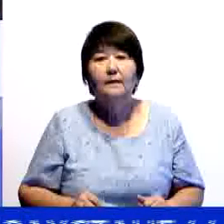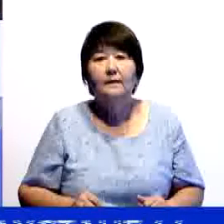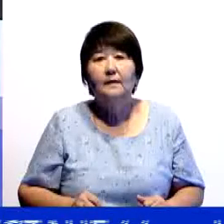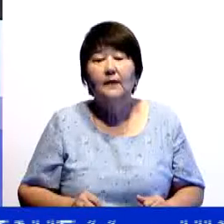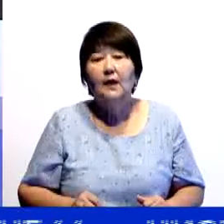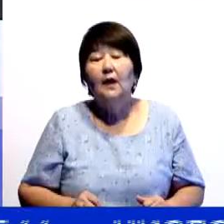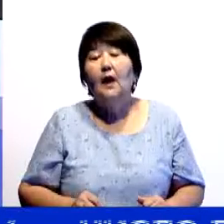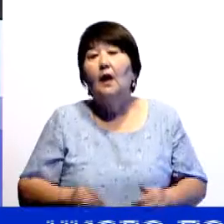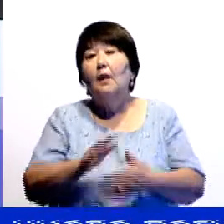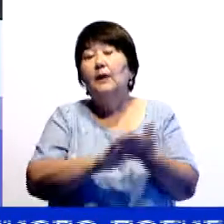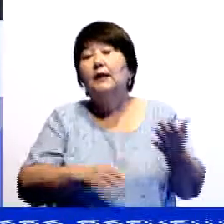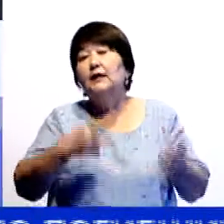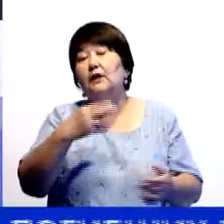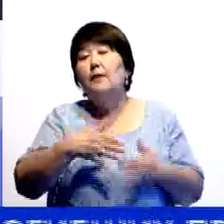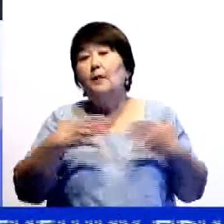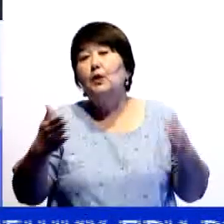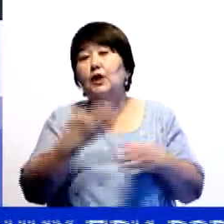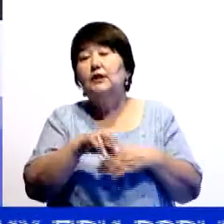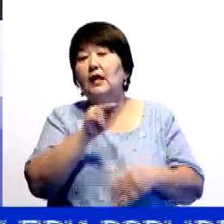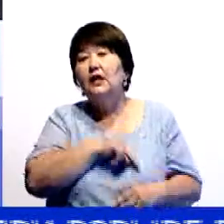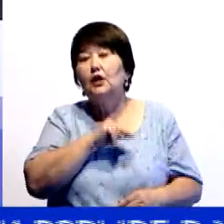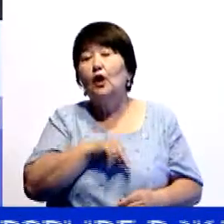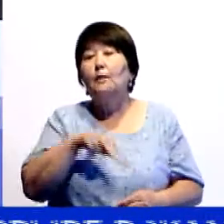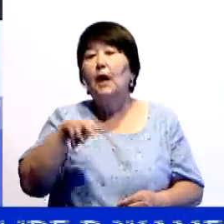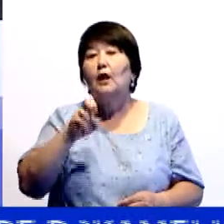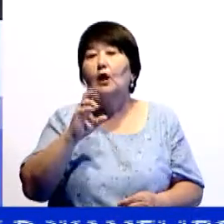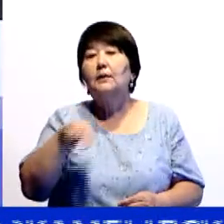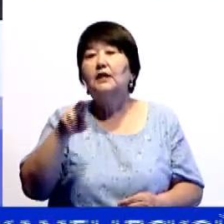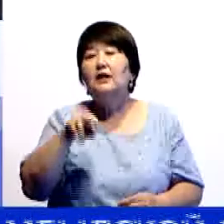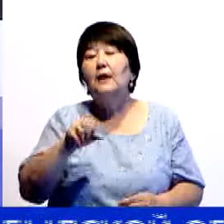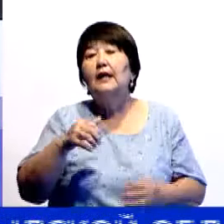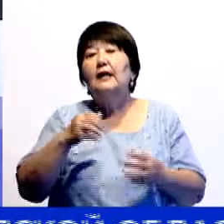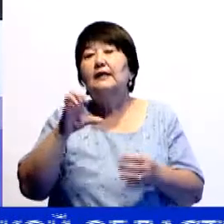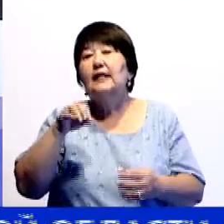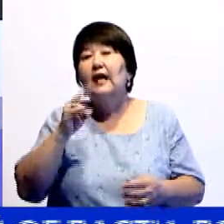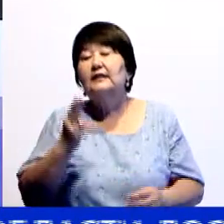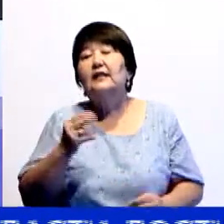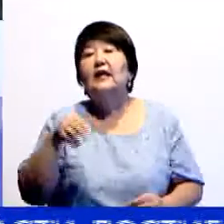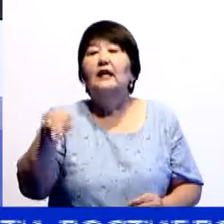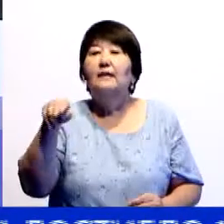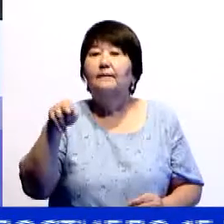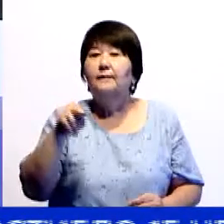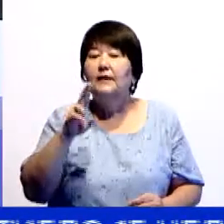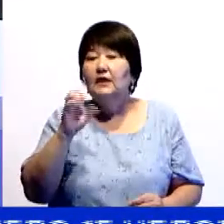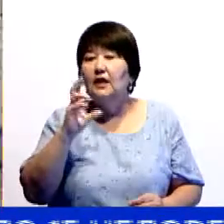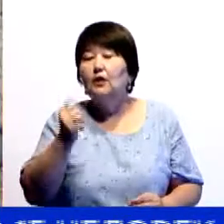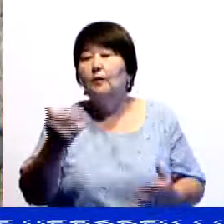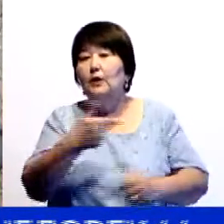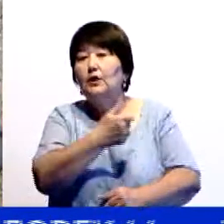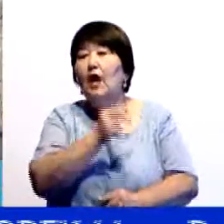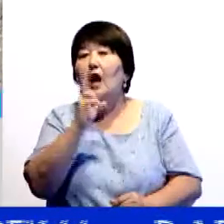в продолжение темы большая часть работников нормативного депо станции sexy уль получили вакцину в депо камкор локомотив